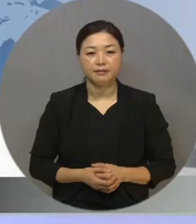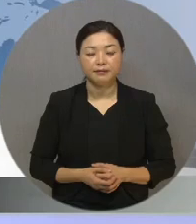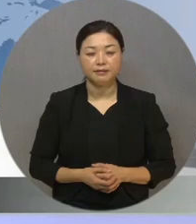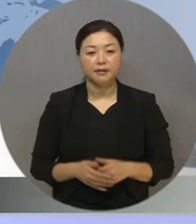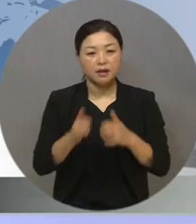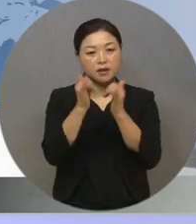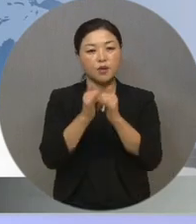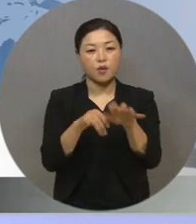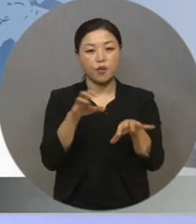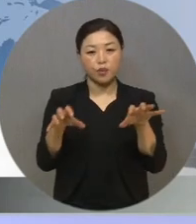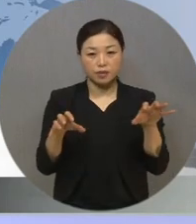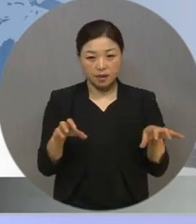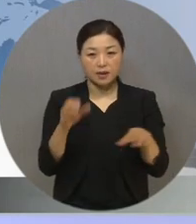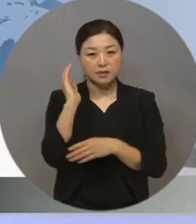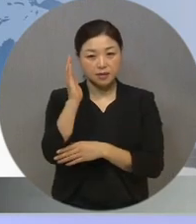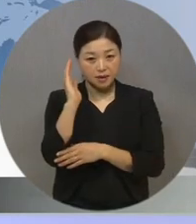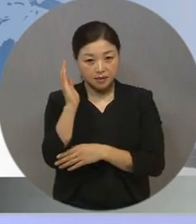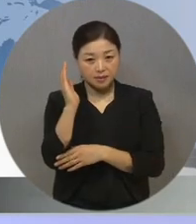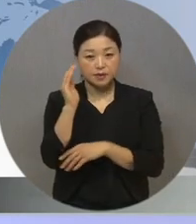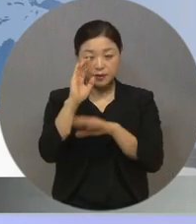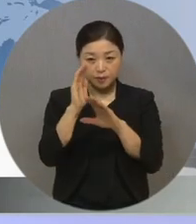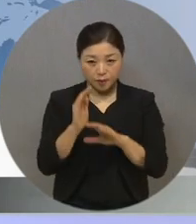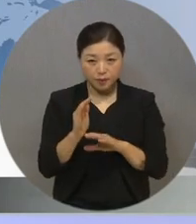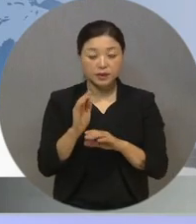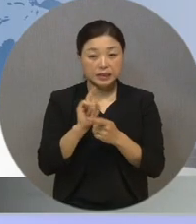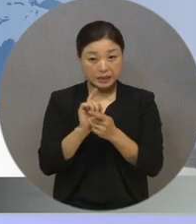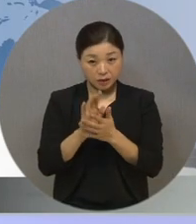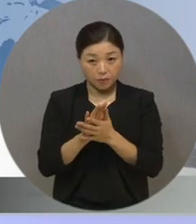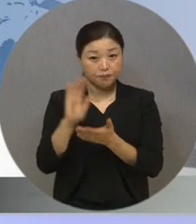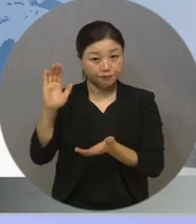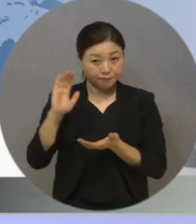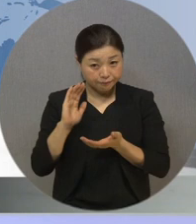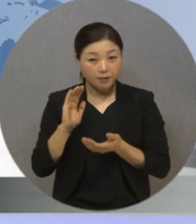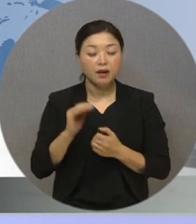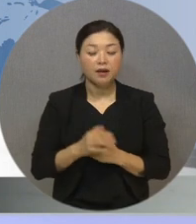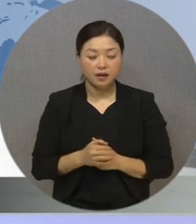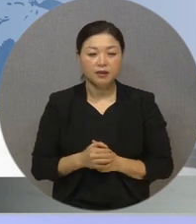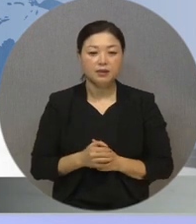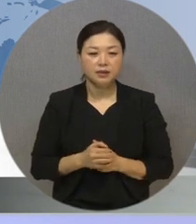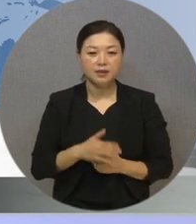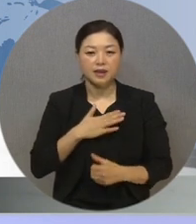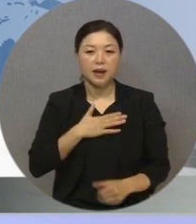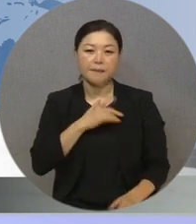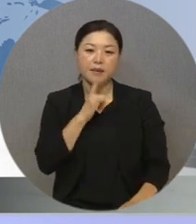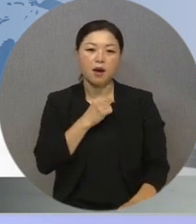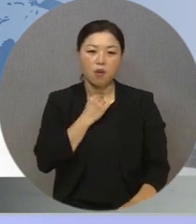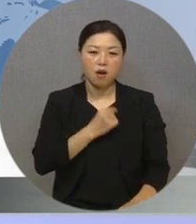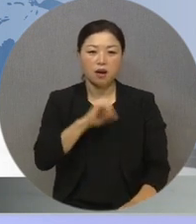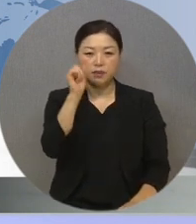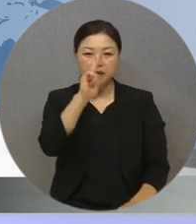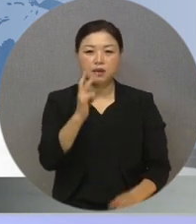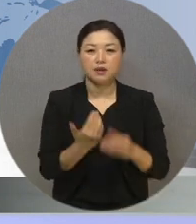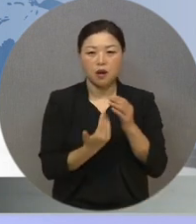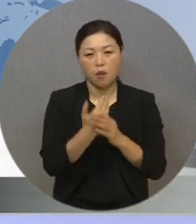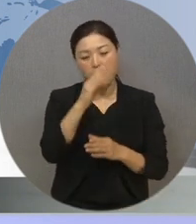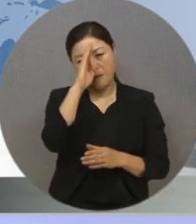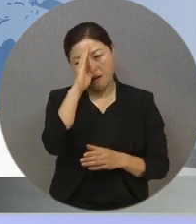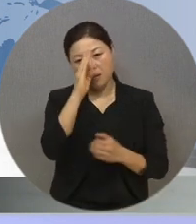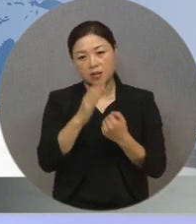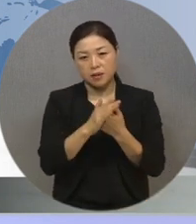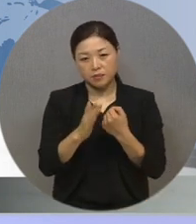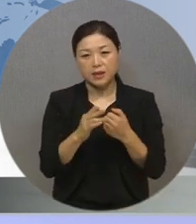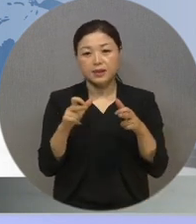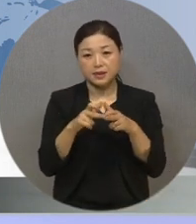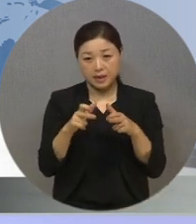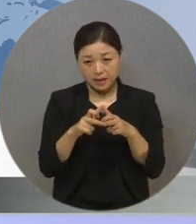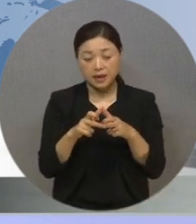우리 사회 곳곳의 이야기를 사연과 제보로 직접 만나보는 나도 말 좀 합시다입니다. 갑작스런 사고나 지병으로 장애를